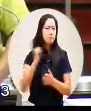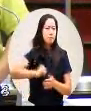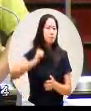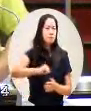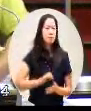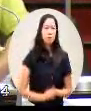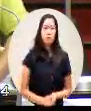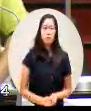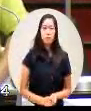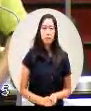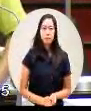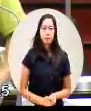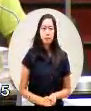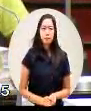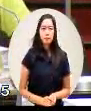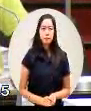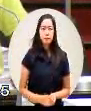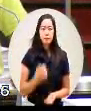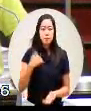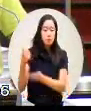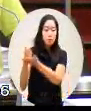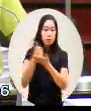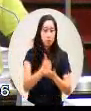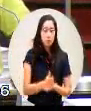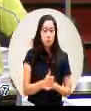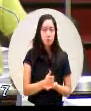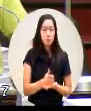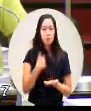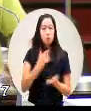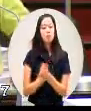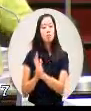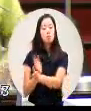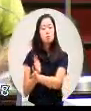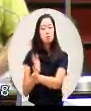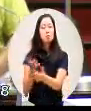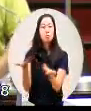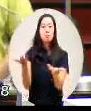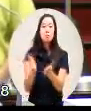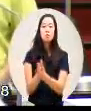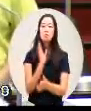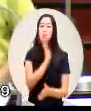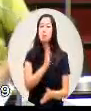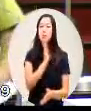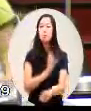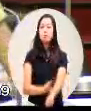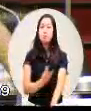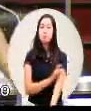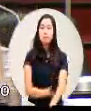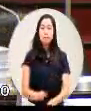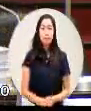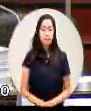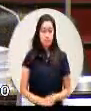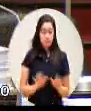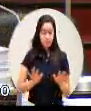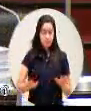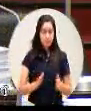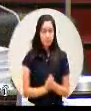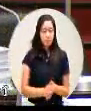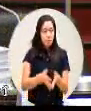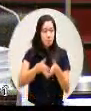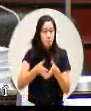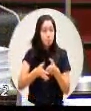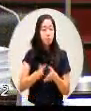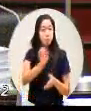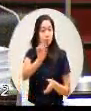我请他来，好问了也是白问啦。今日想再讲我一个问